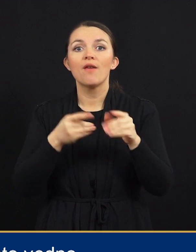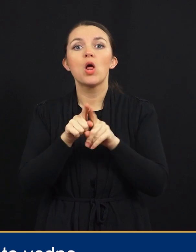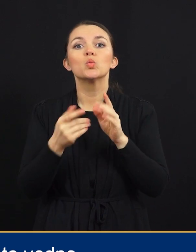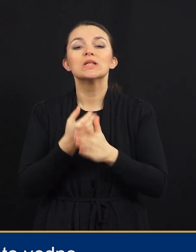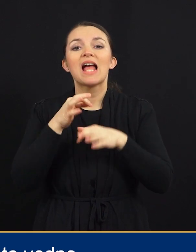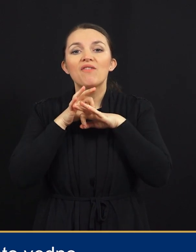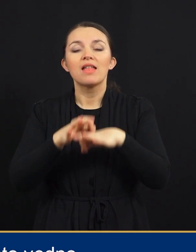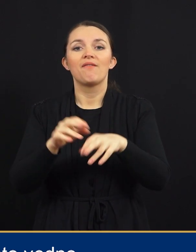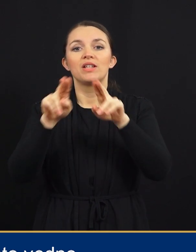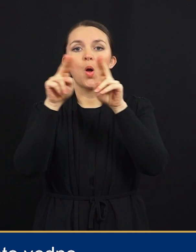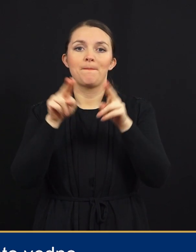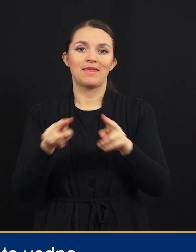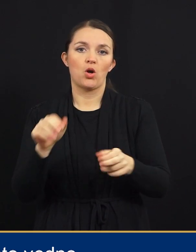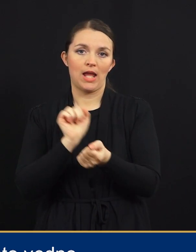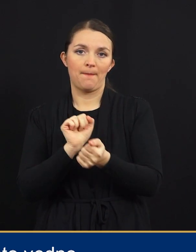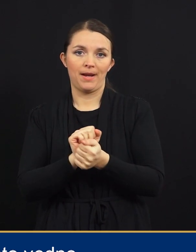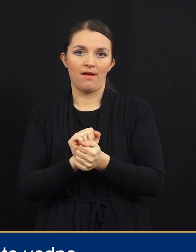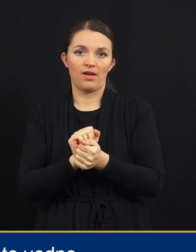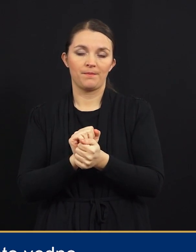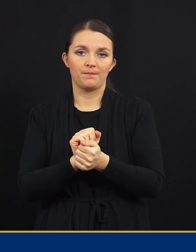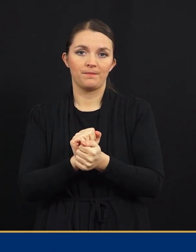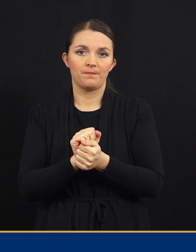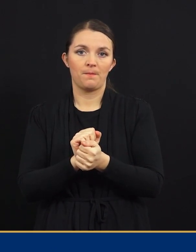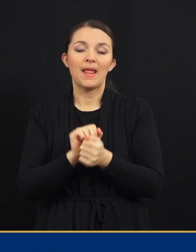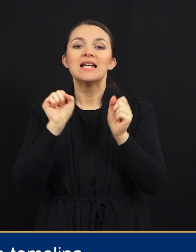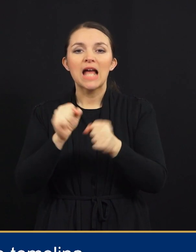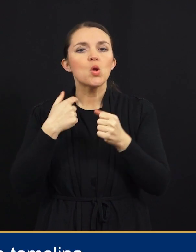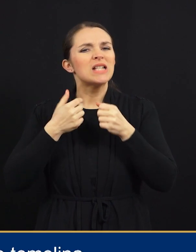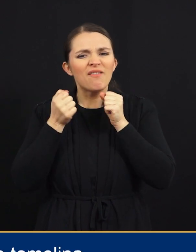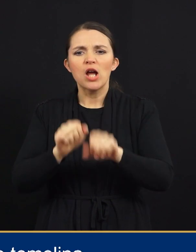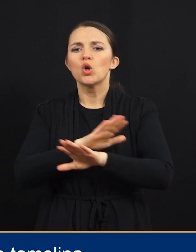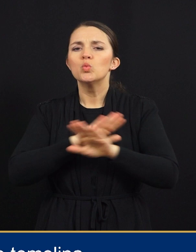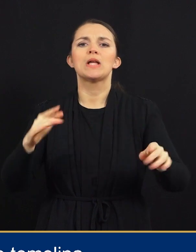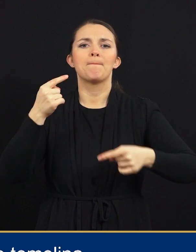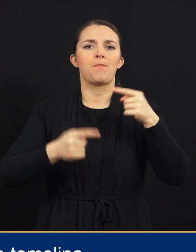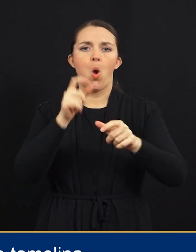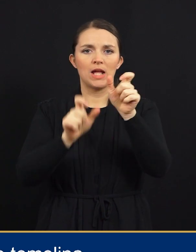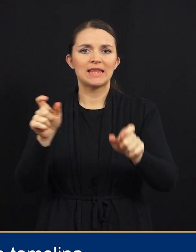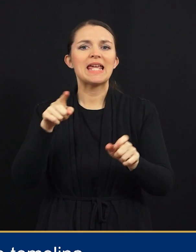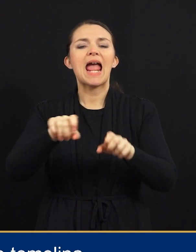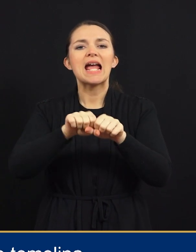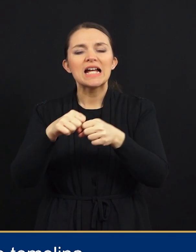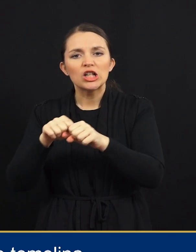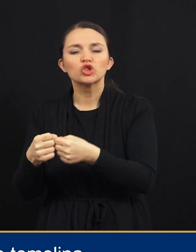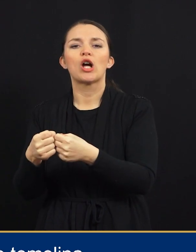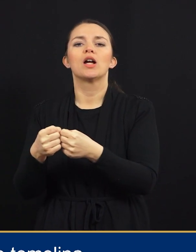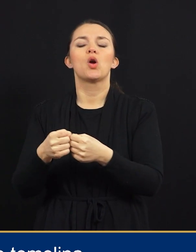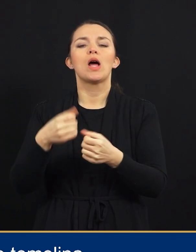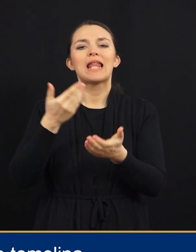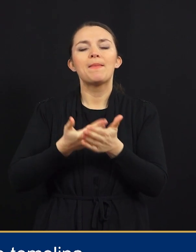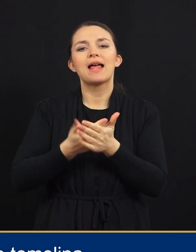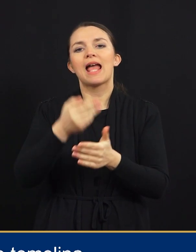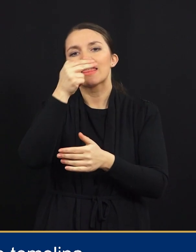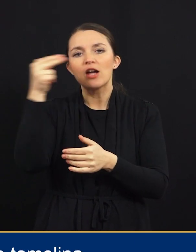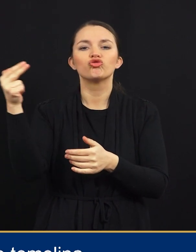za vladavino mednarodnega prava. Zato zavračam vse politike, ki kršijo temeljna načela